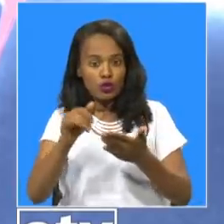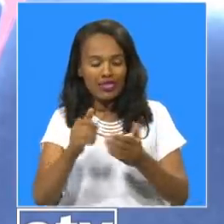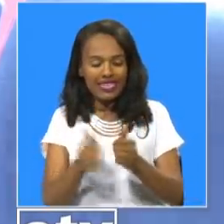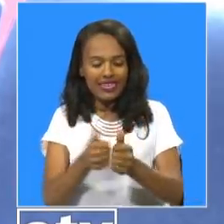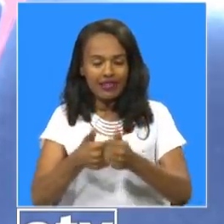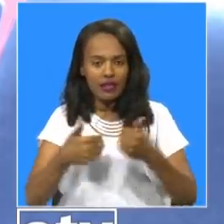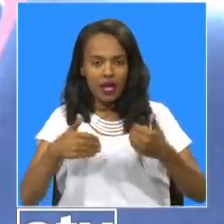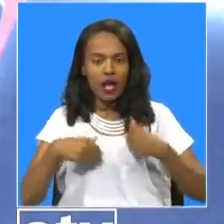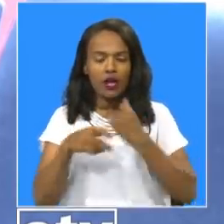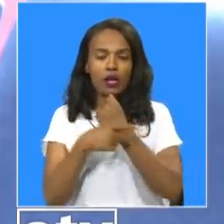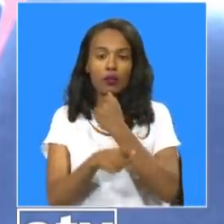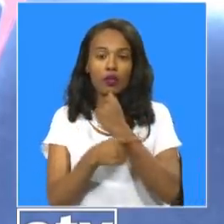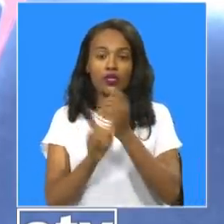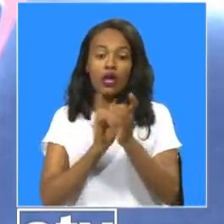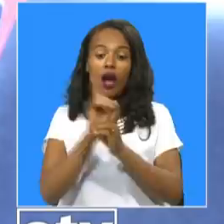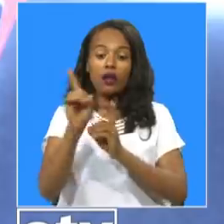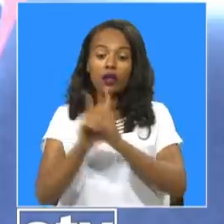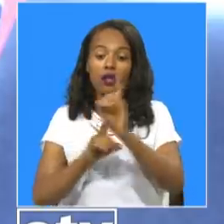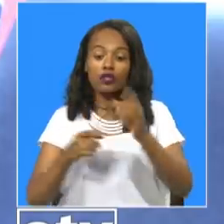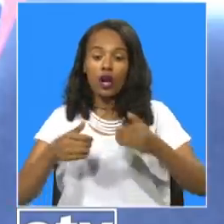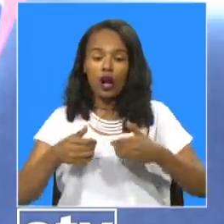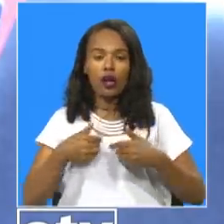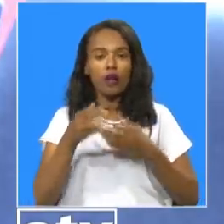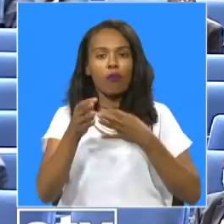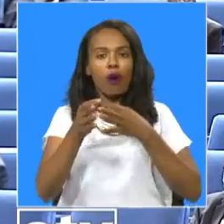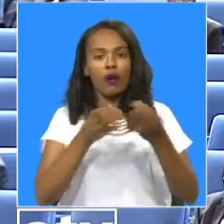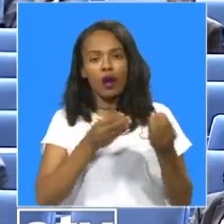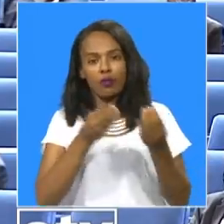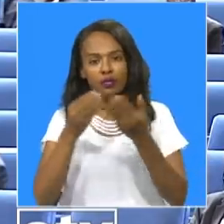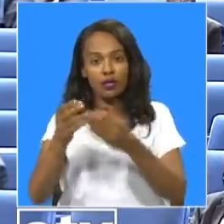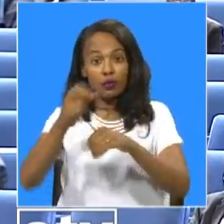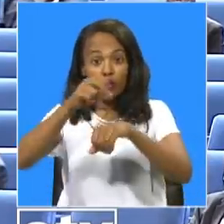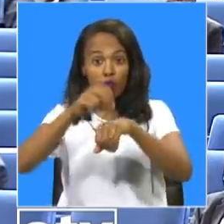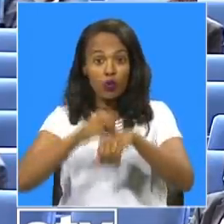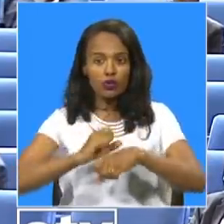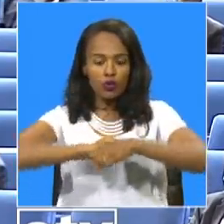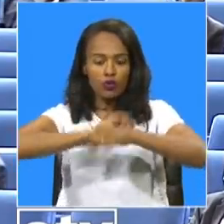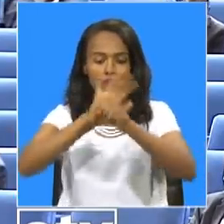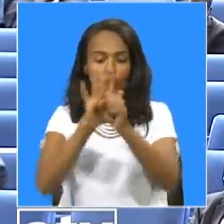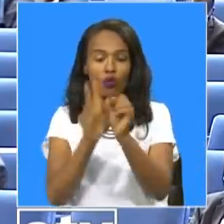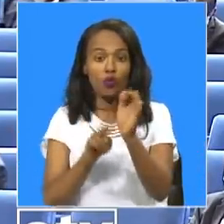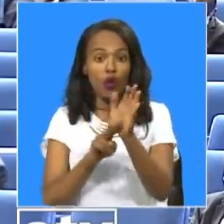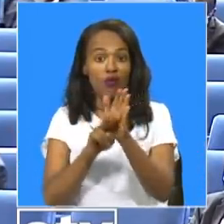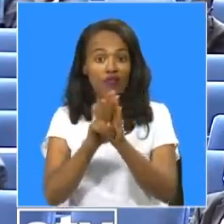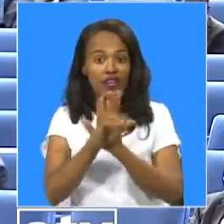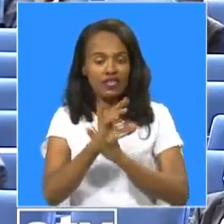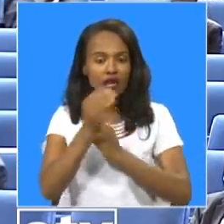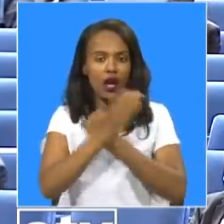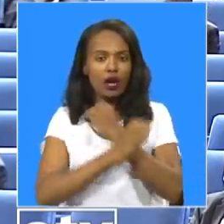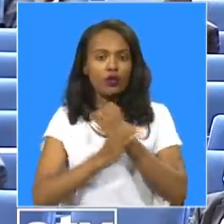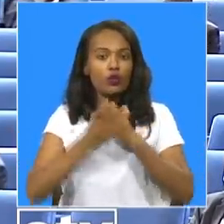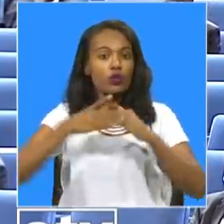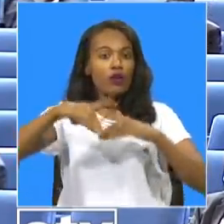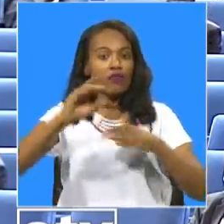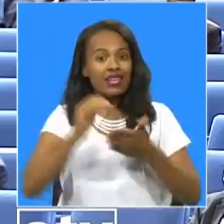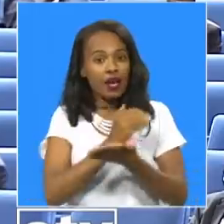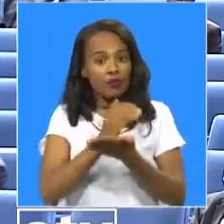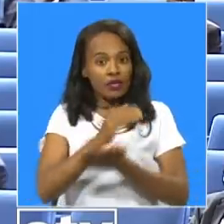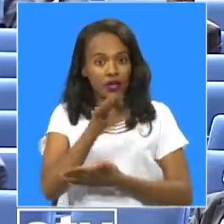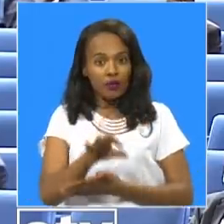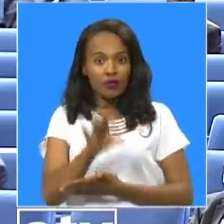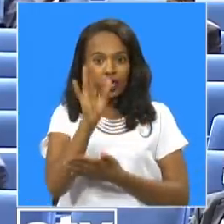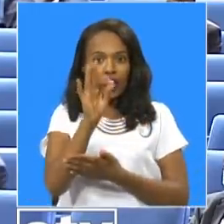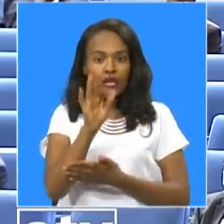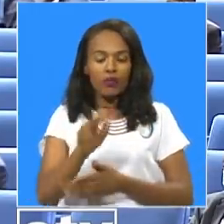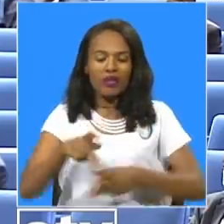እየተከተለ ያለ የፖሊሲ አቅጣጫ ካለ ማብራሪያ ቢሰጥበት። ወቅታዊው የኮሮና ቫይረስ ወረርሽኝና ሀገሪቱ ከፍተኛ ምርት